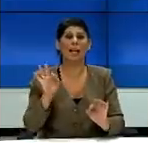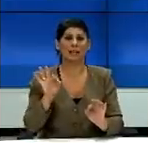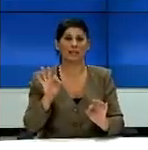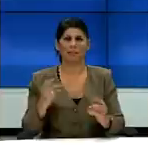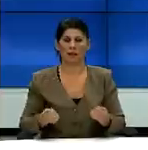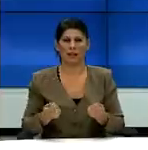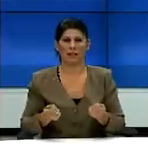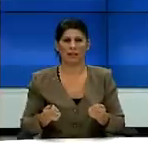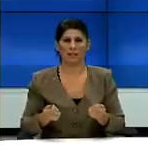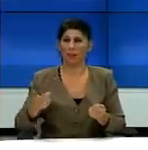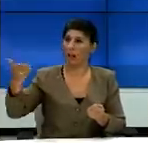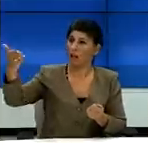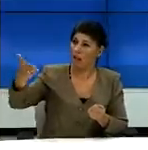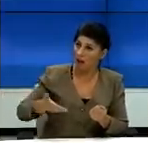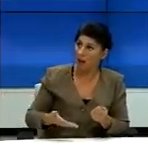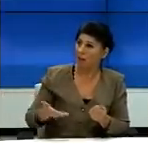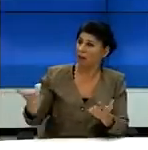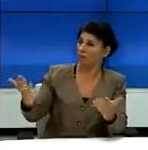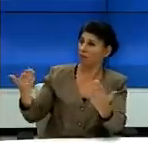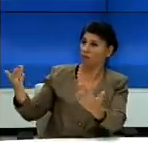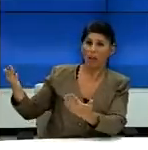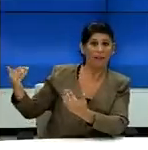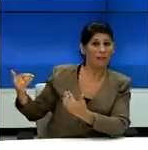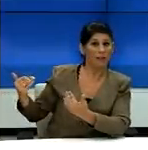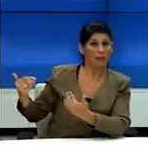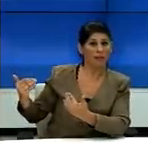κάνετε. Ελάτε και φέρτε.